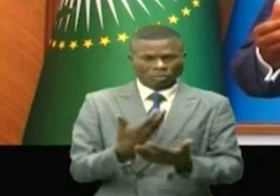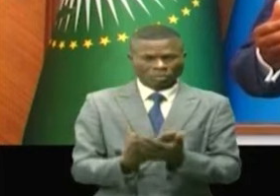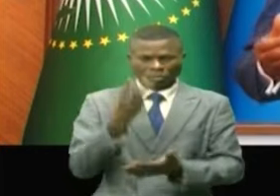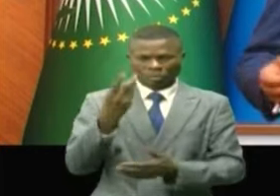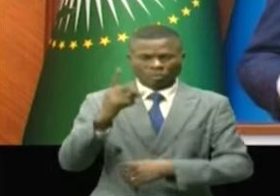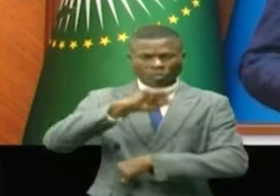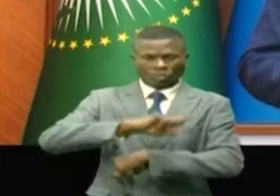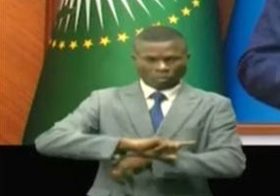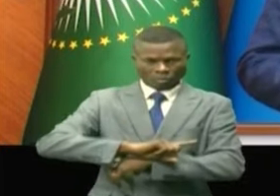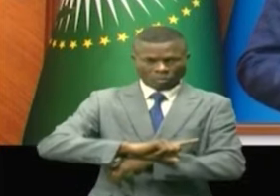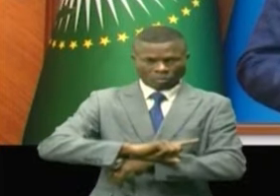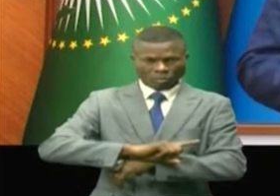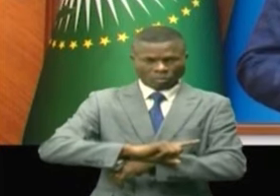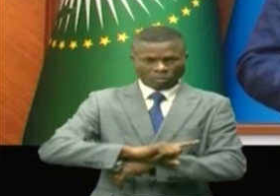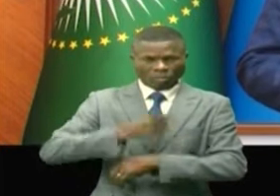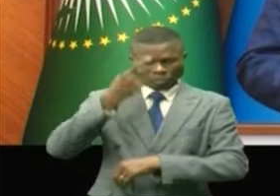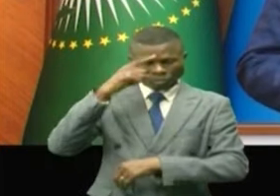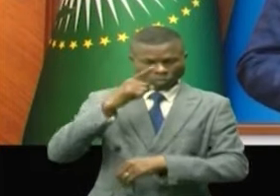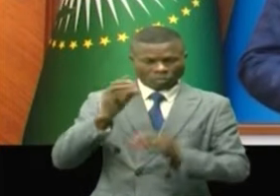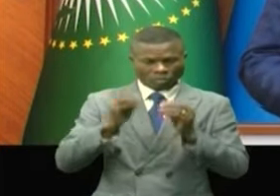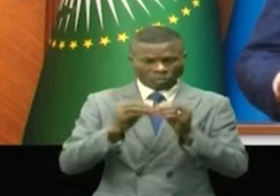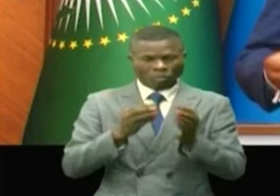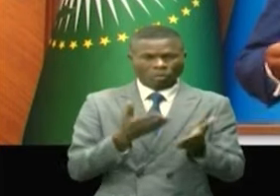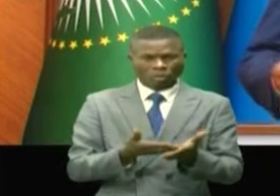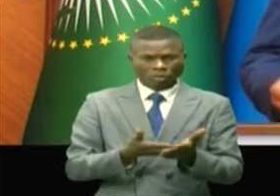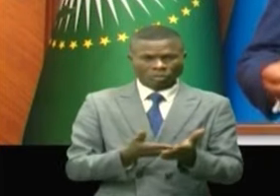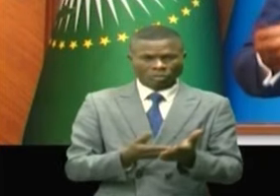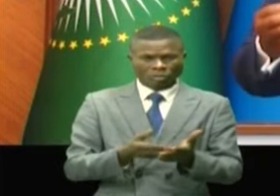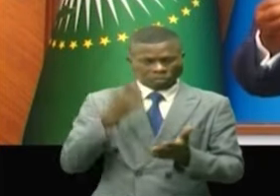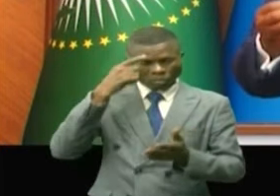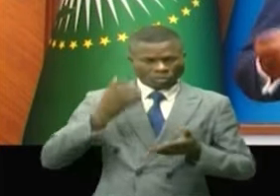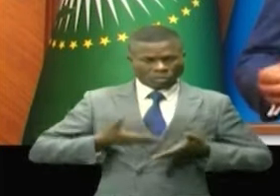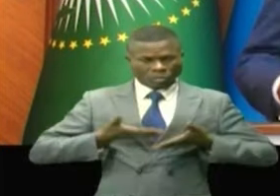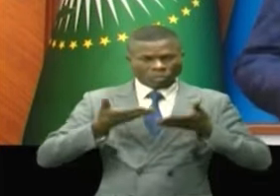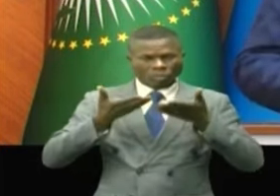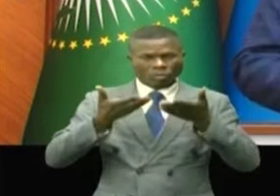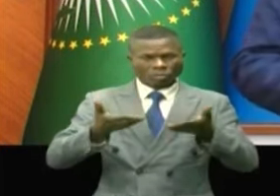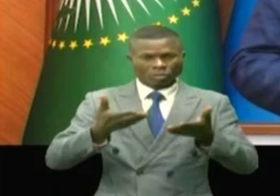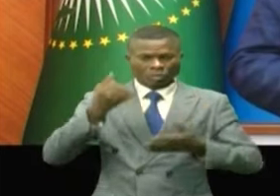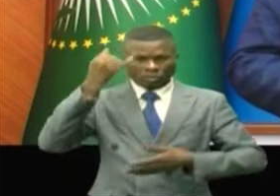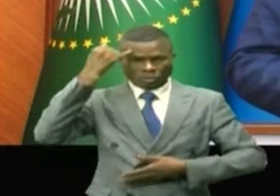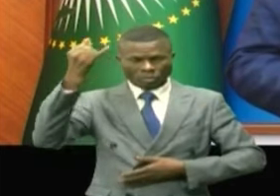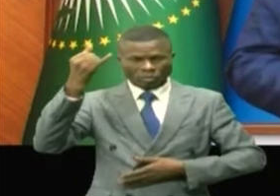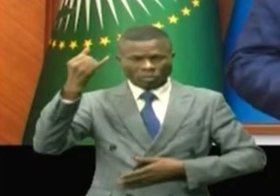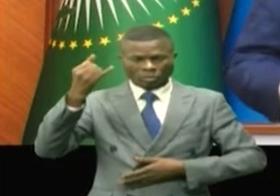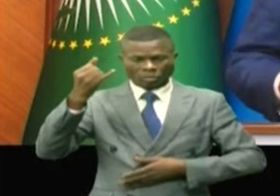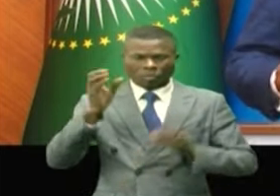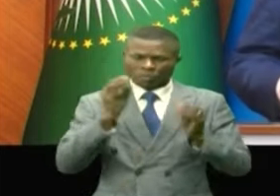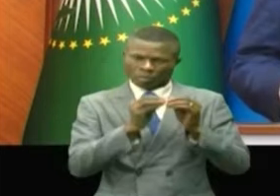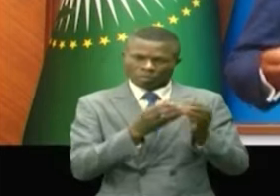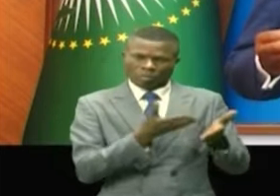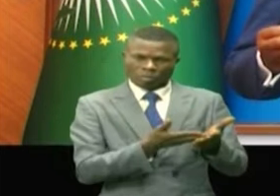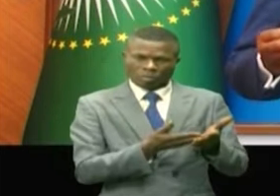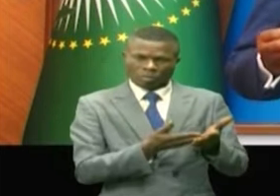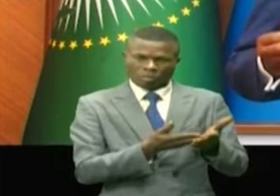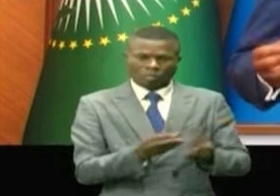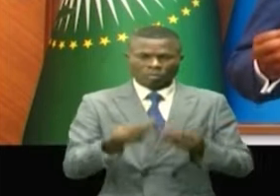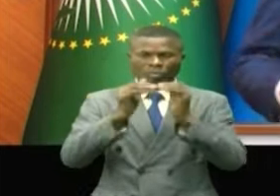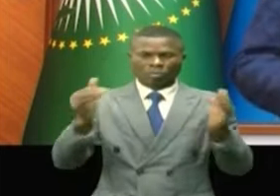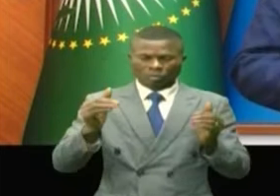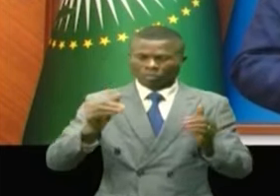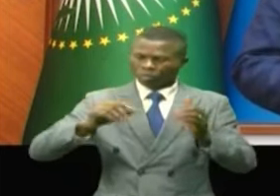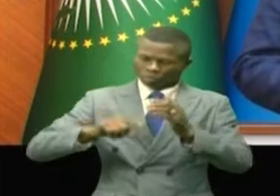trois journées allouées à cette table ronde pour proposer une option concertée en vue de pacifier